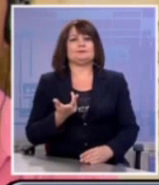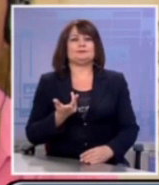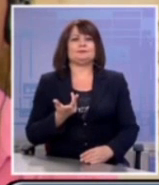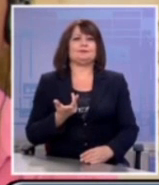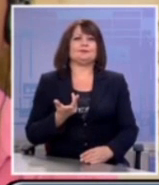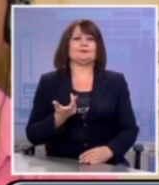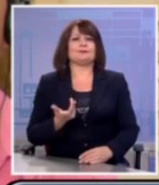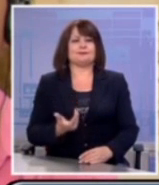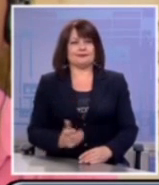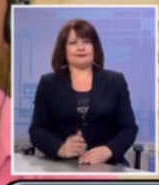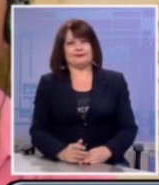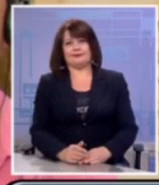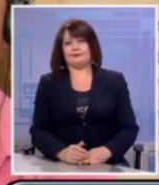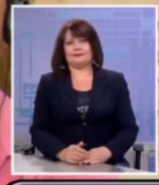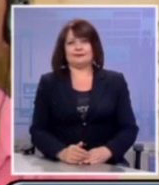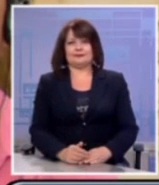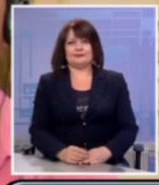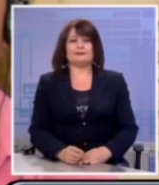ότι η